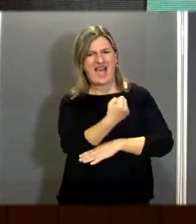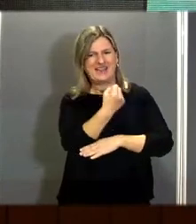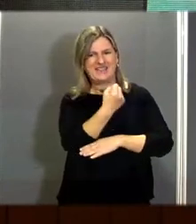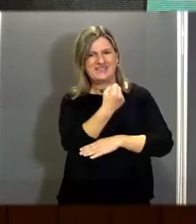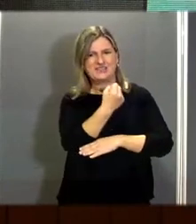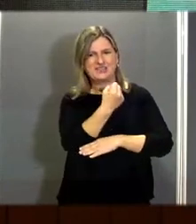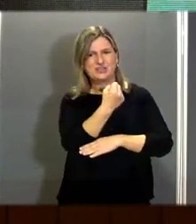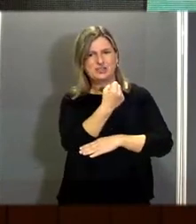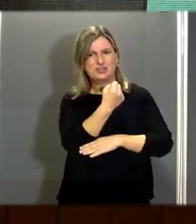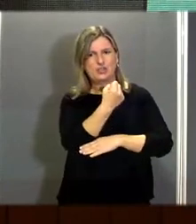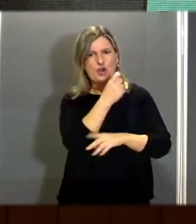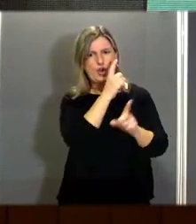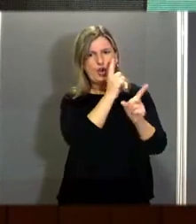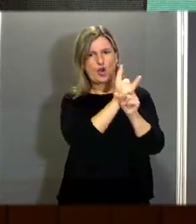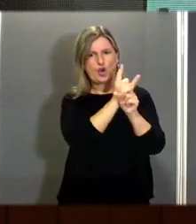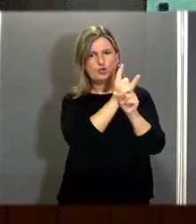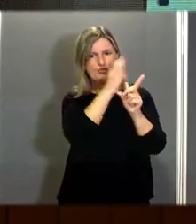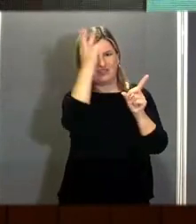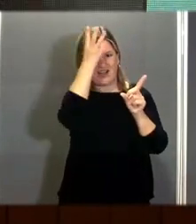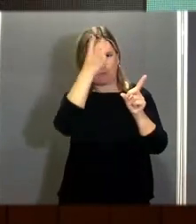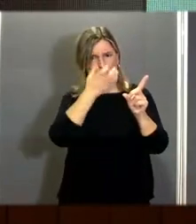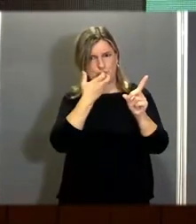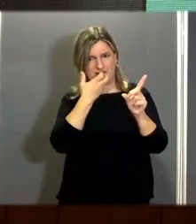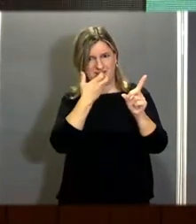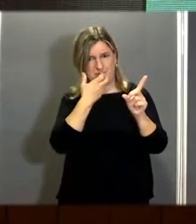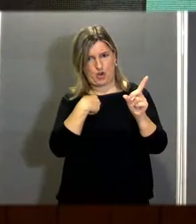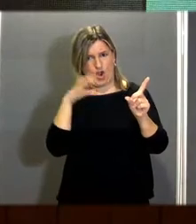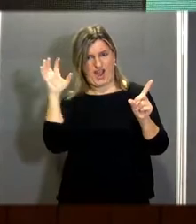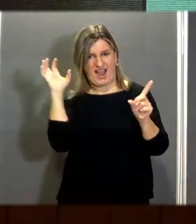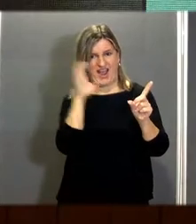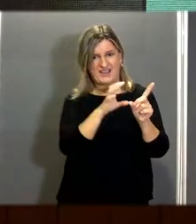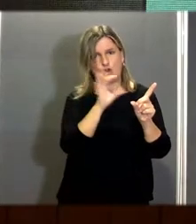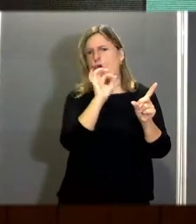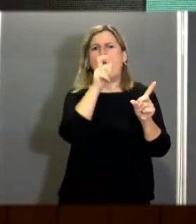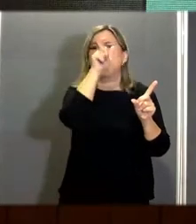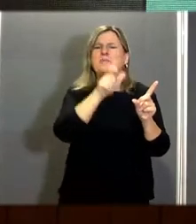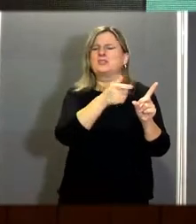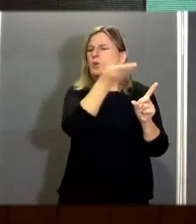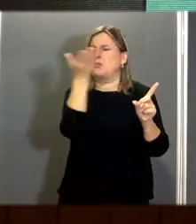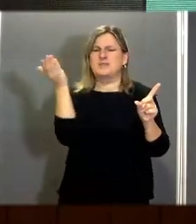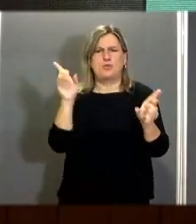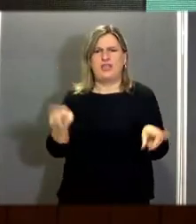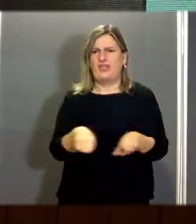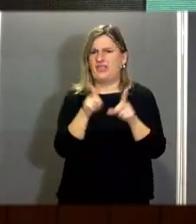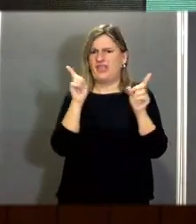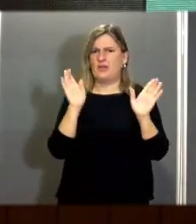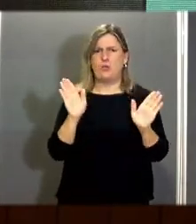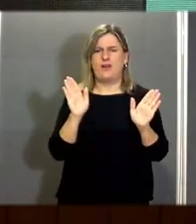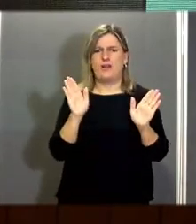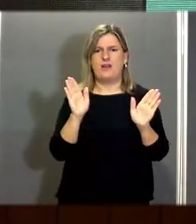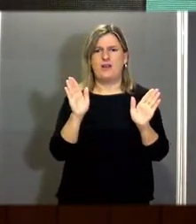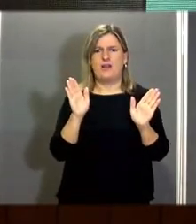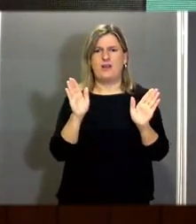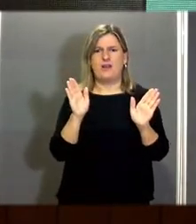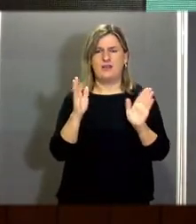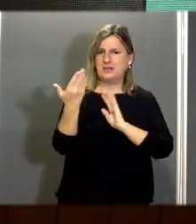un canell, a un agent de policia, o a una persona en general, si se li pot dir així,